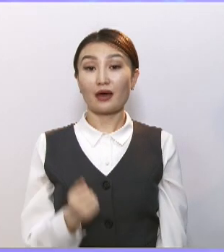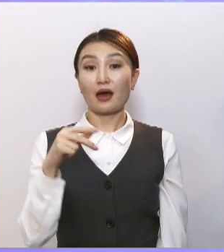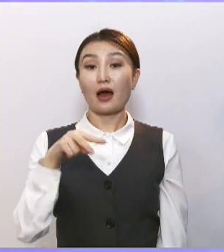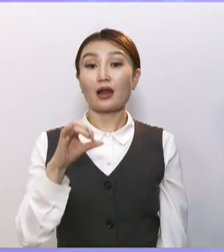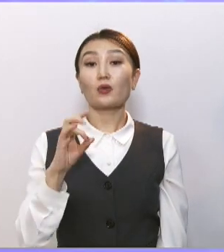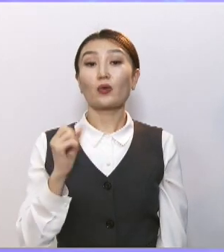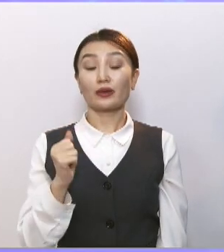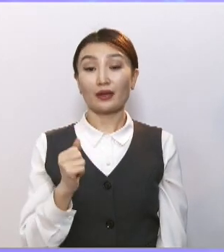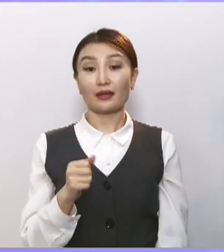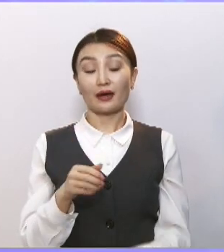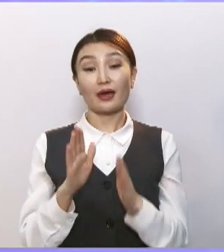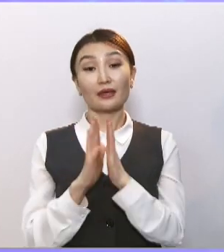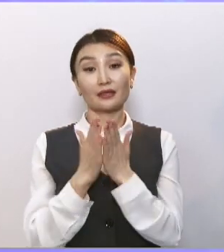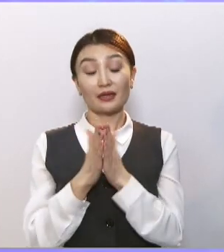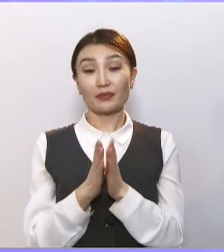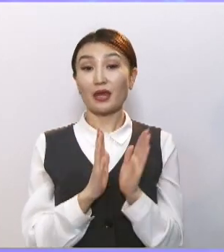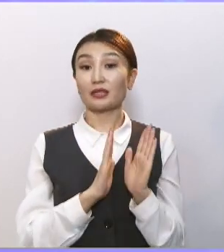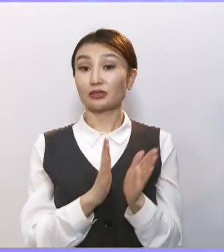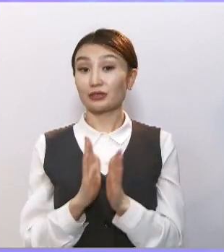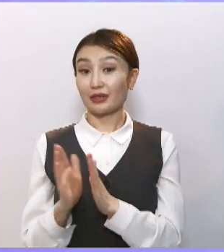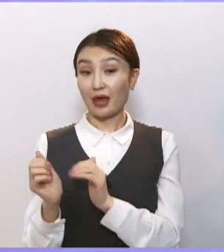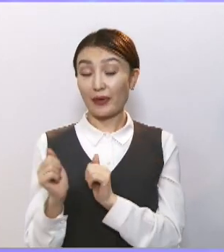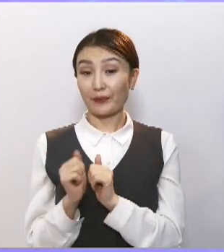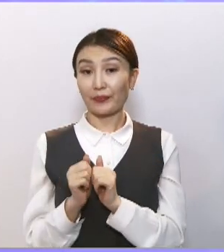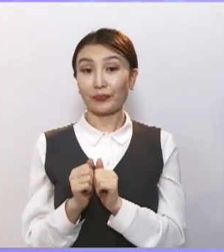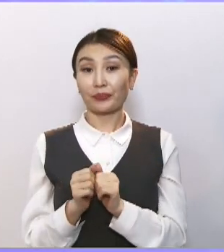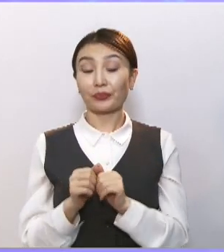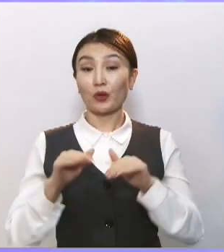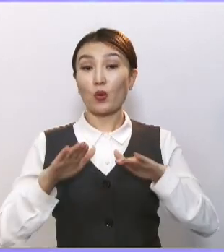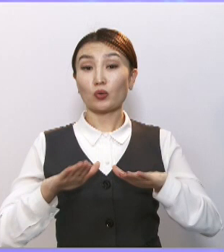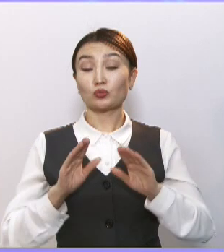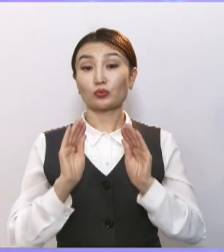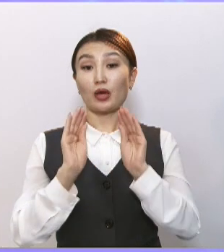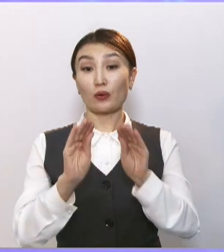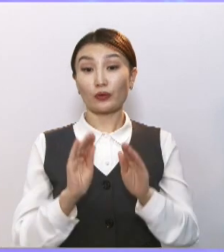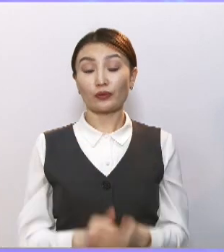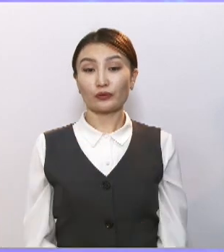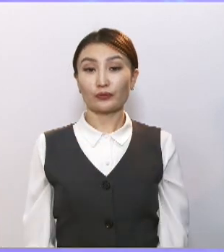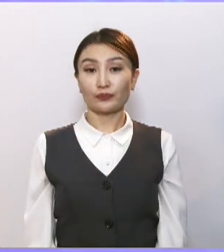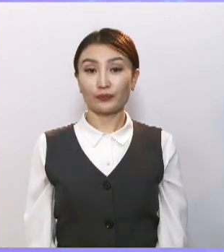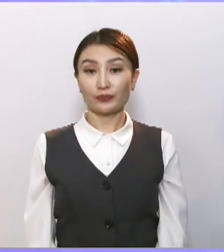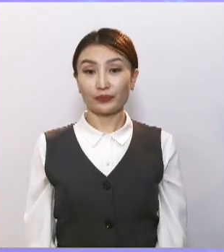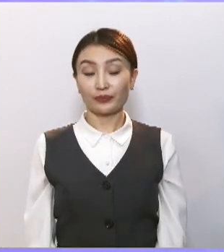Алена дагы китептерин жыйнап, ордуна коёт.